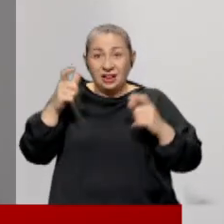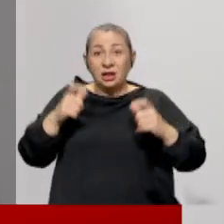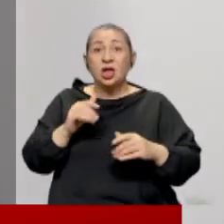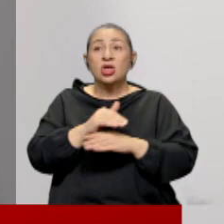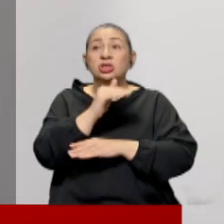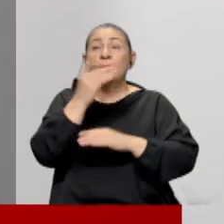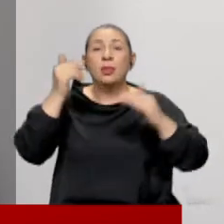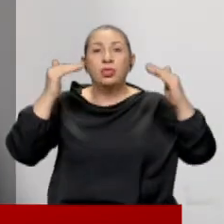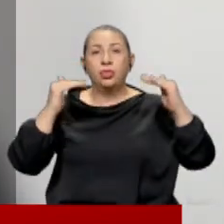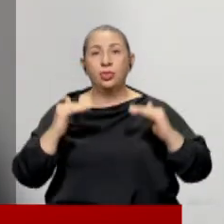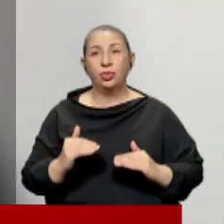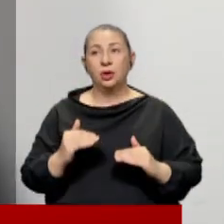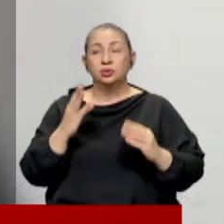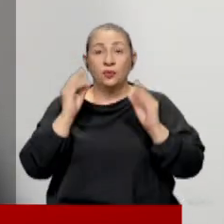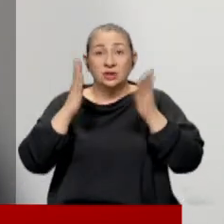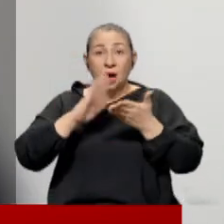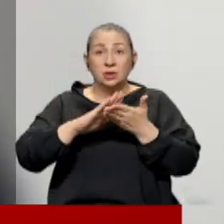çok çok az al ama arkadaşlarımın üzere